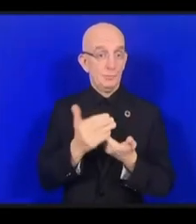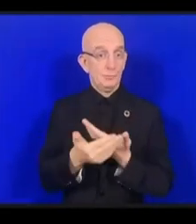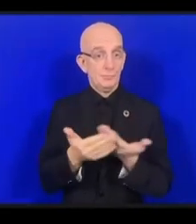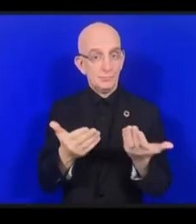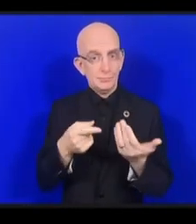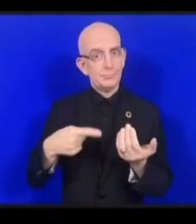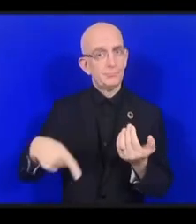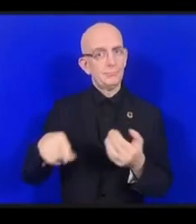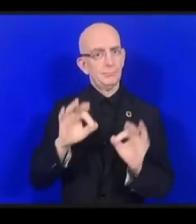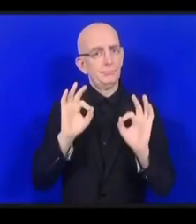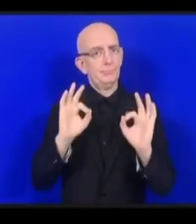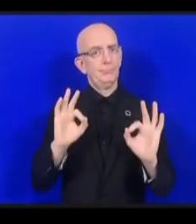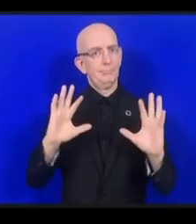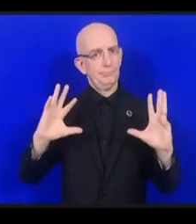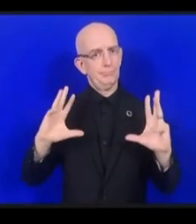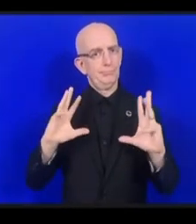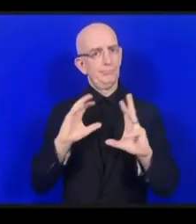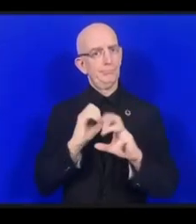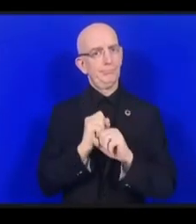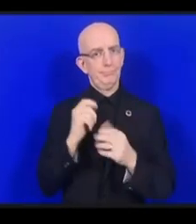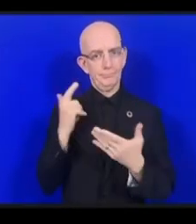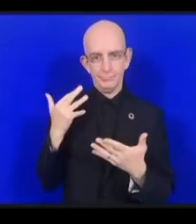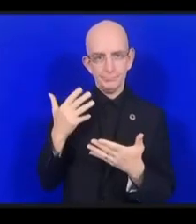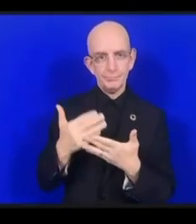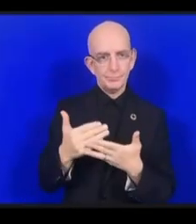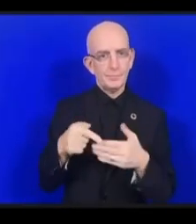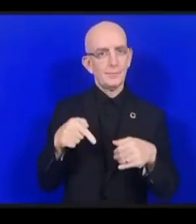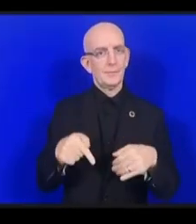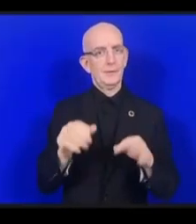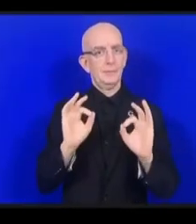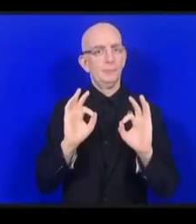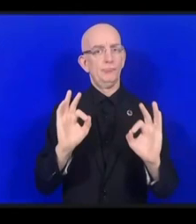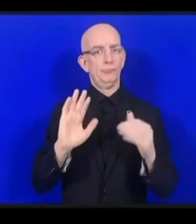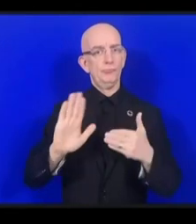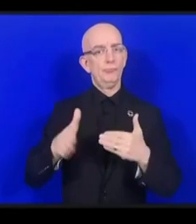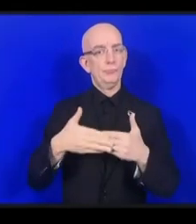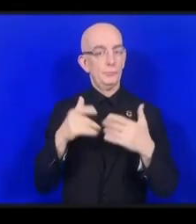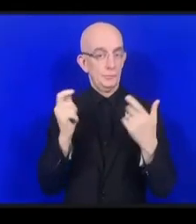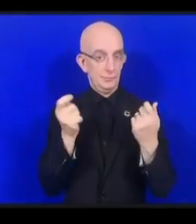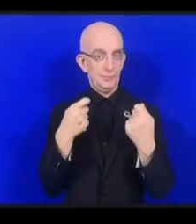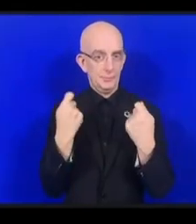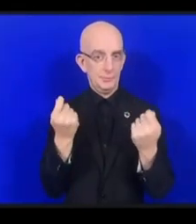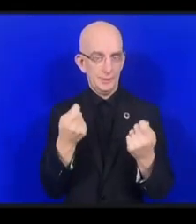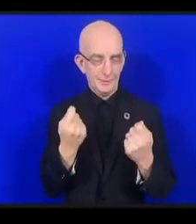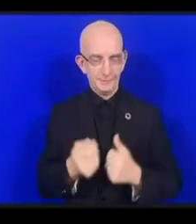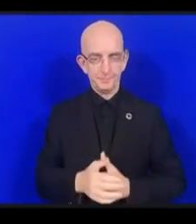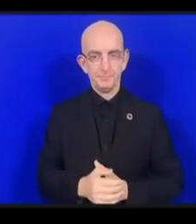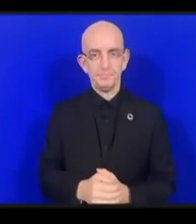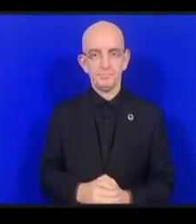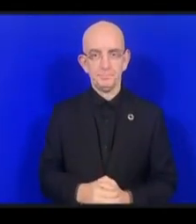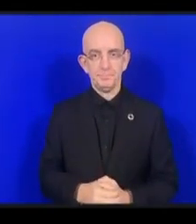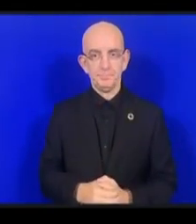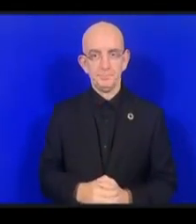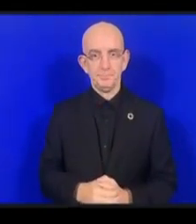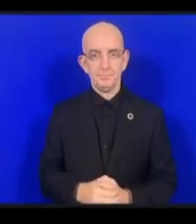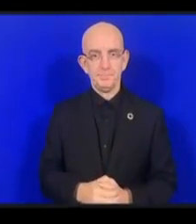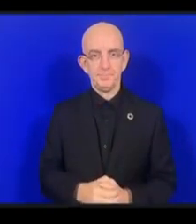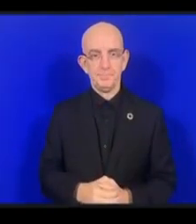会議を終え、閉会式を迎えられますことを厚く敬意を表する次第でございます